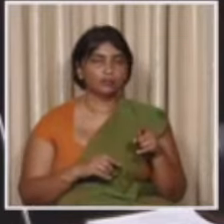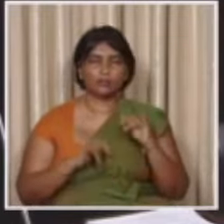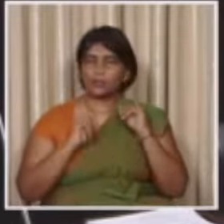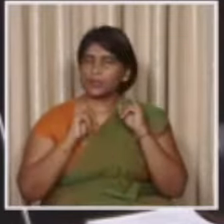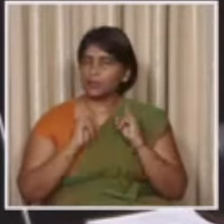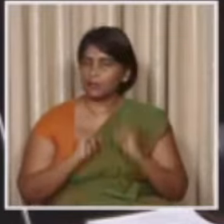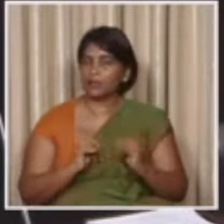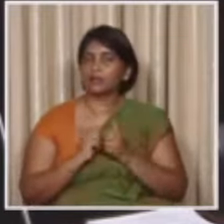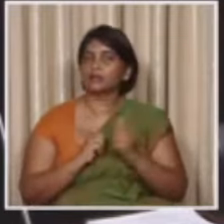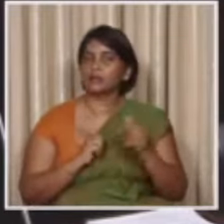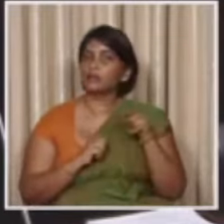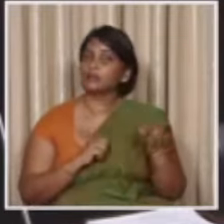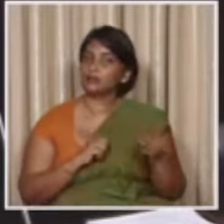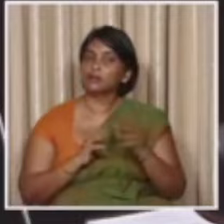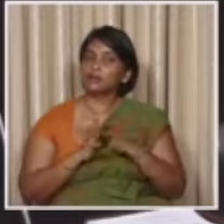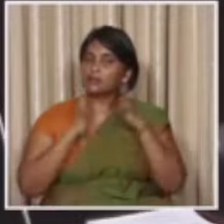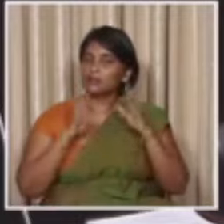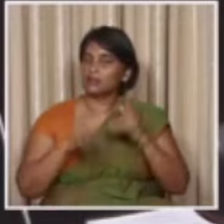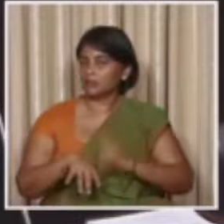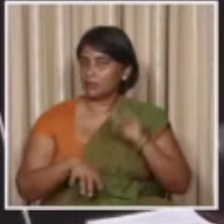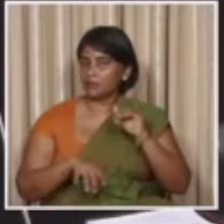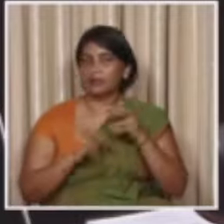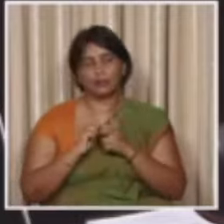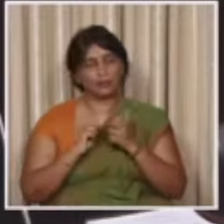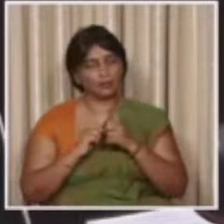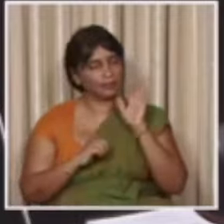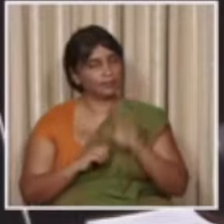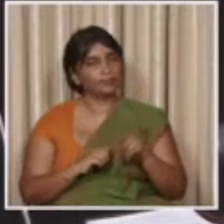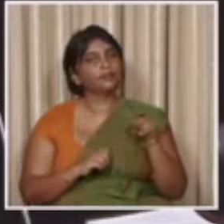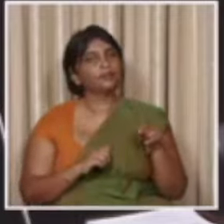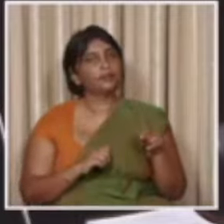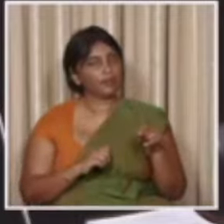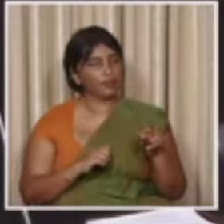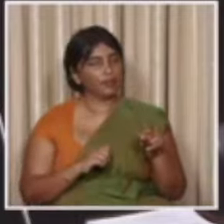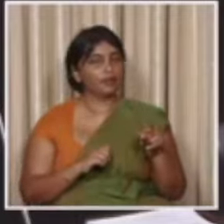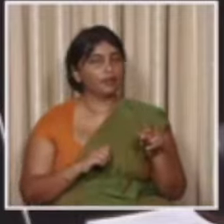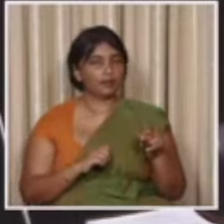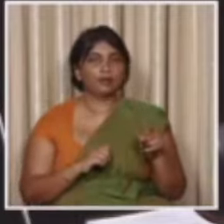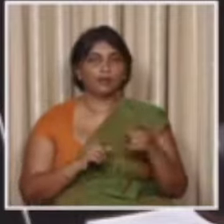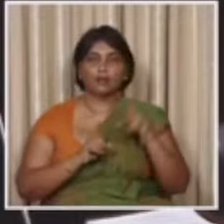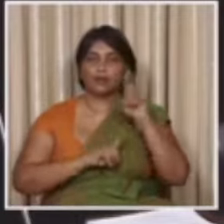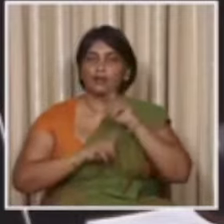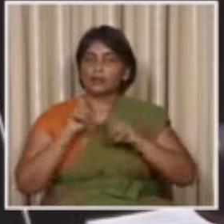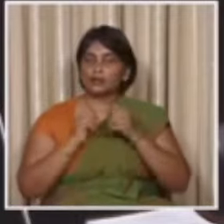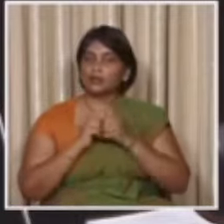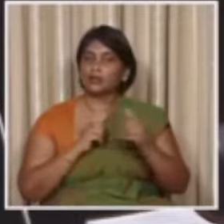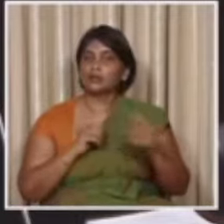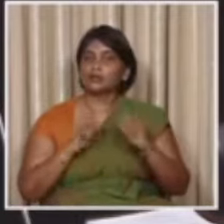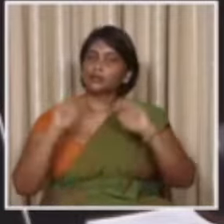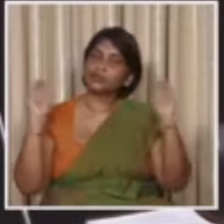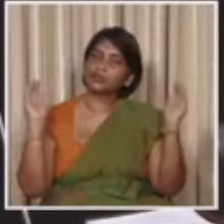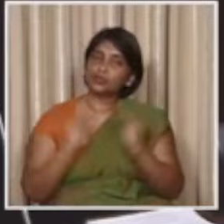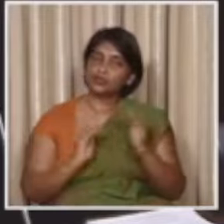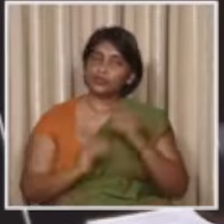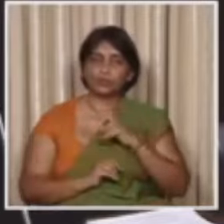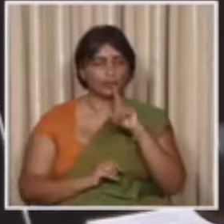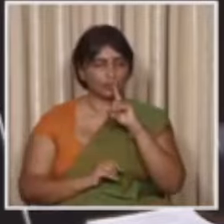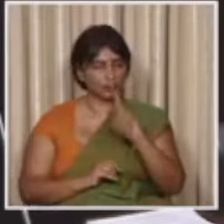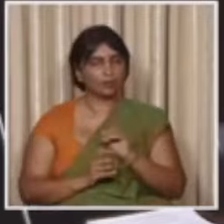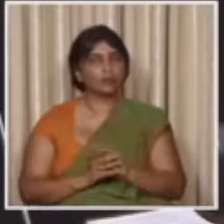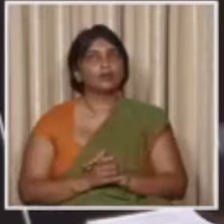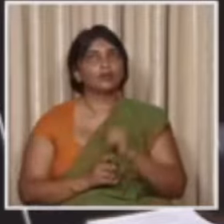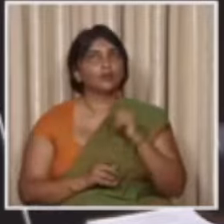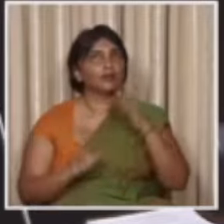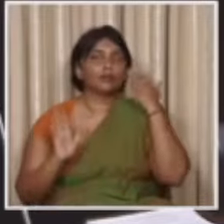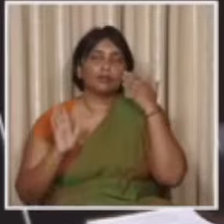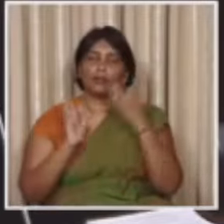කාලකණ්ණි තත්ත්වයක්, ඒ වගේම ඉතාමත්ම අවාසනාවන්ත තත්ත්වයක්. මෙතන මේ වෙන සාකච්ඡාවේ සම්පින්නණයක් කරගත්තොත් මේ